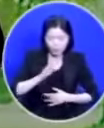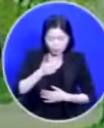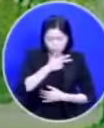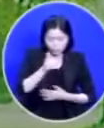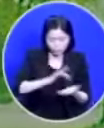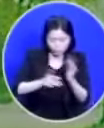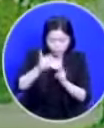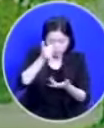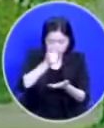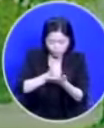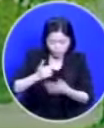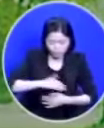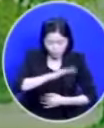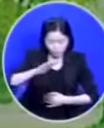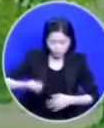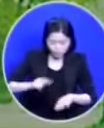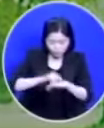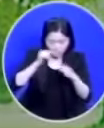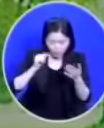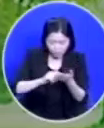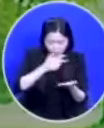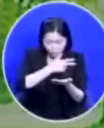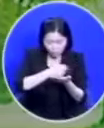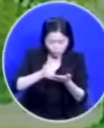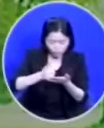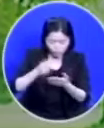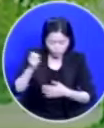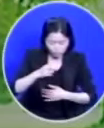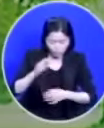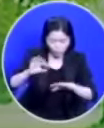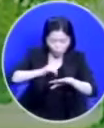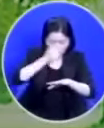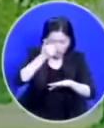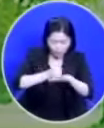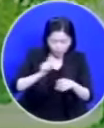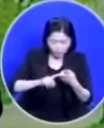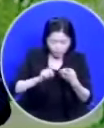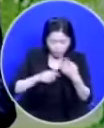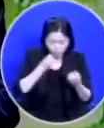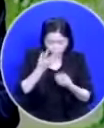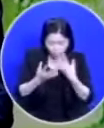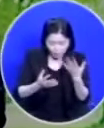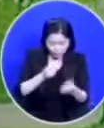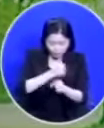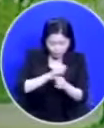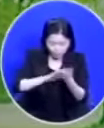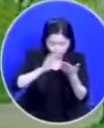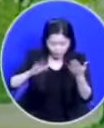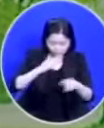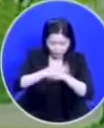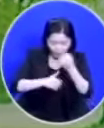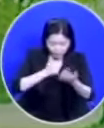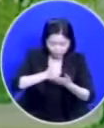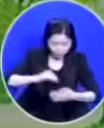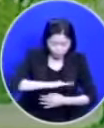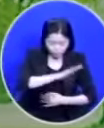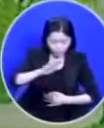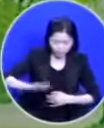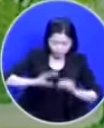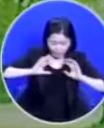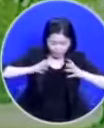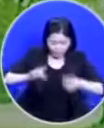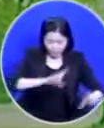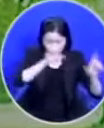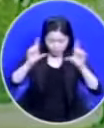님 우리의 마음에 주님이 시고 왕이신 것을 고백합니다 하나님 저희들이 세상 살면서